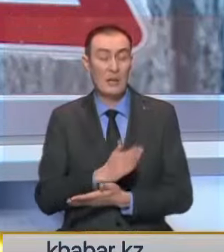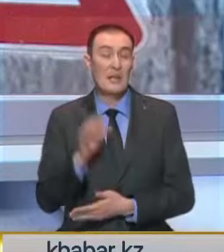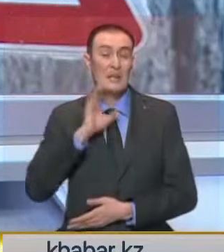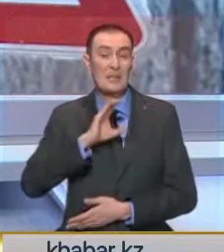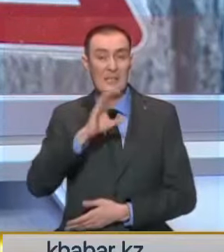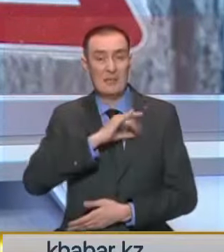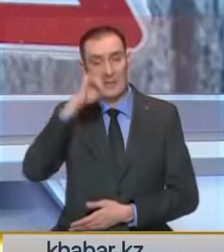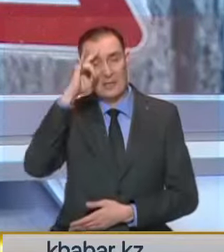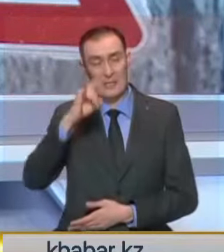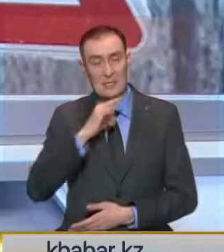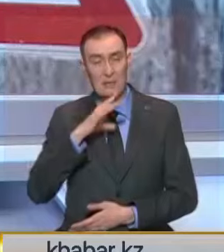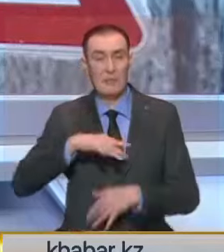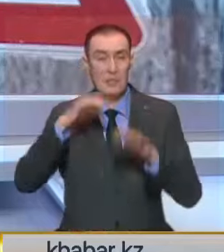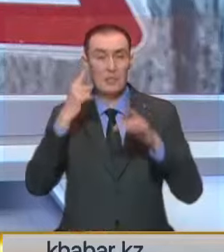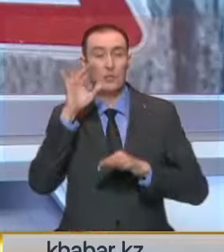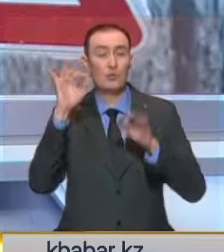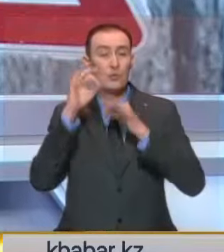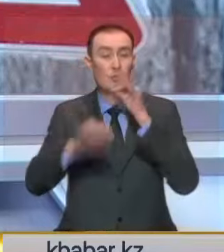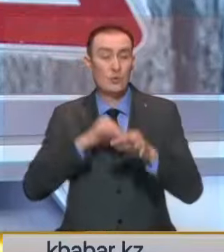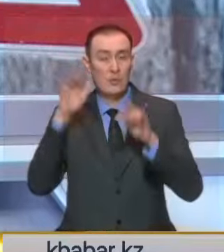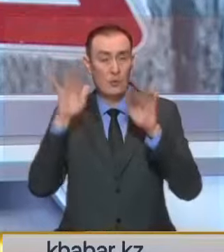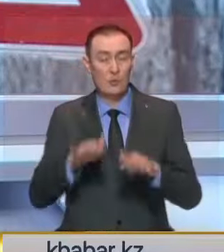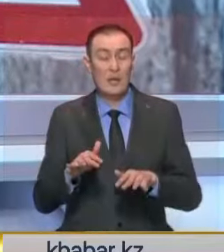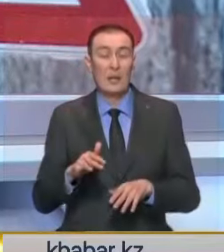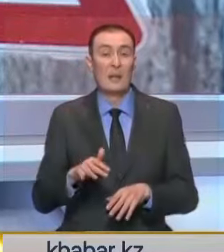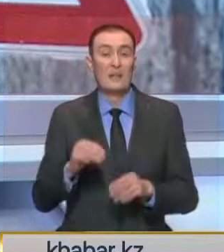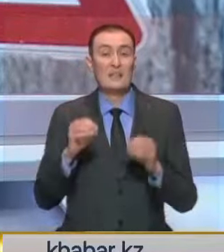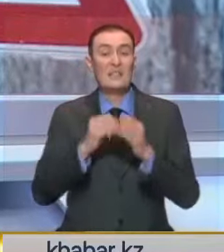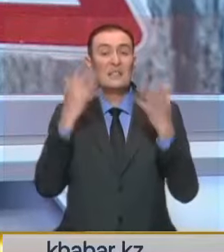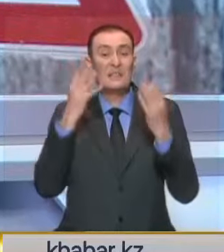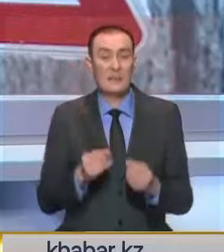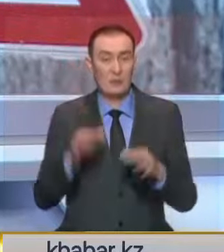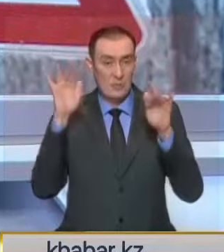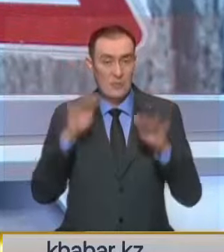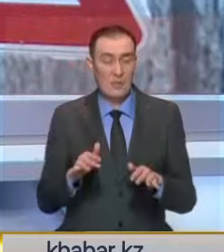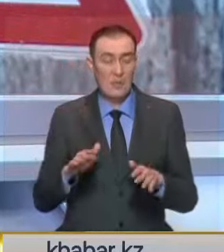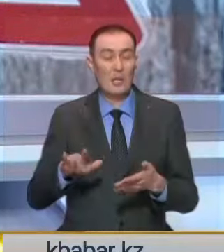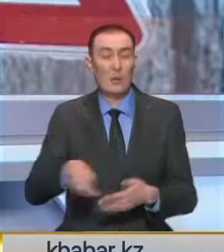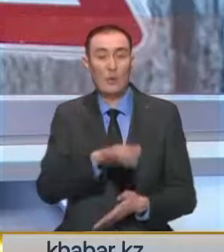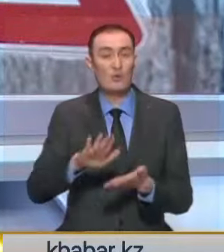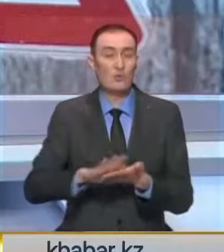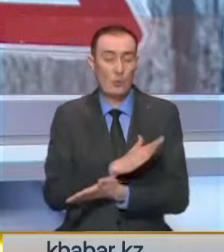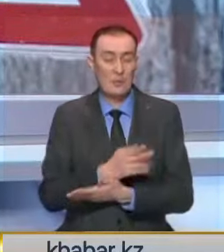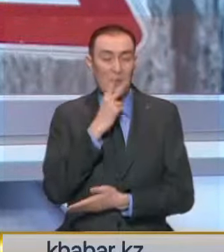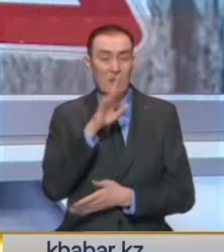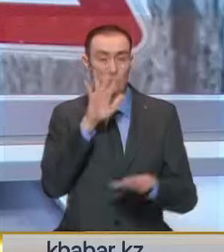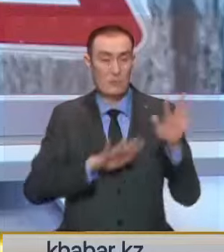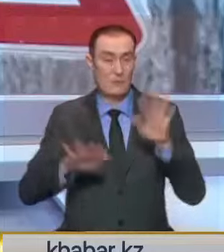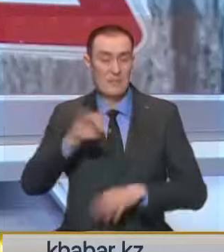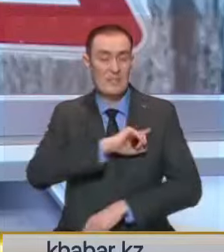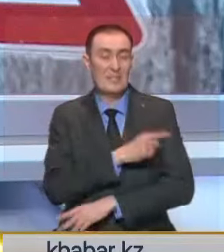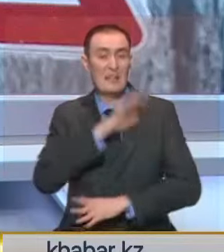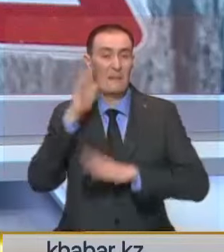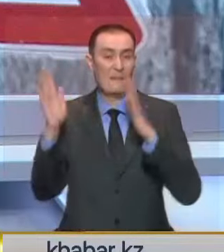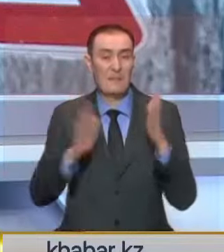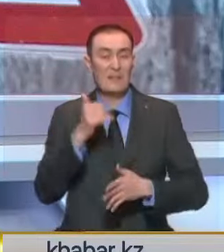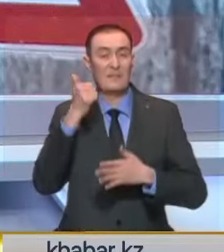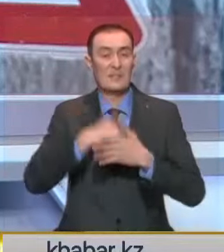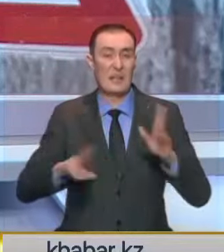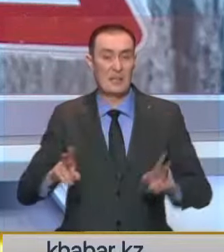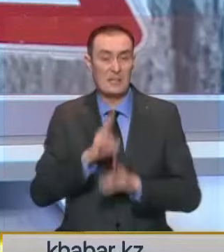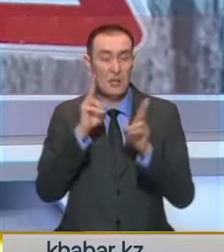севере страны за сутки уже выпала декадная норма осадков. На дорогах скользко, видимость нулевая. Бушует сильный ветер в столице.